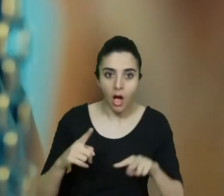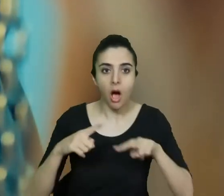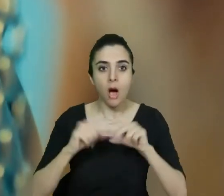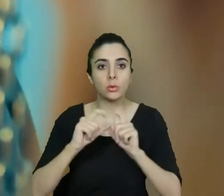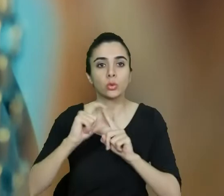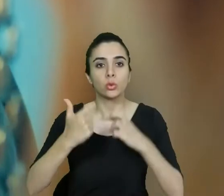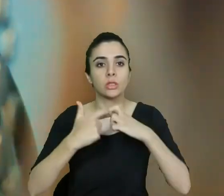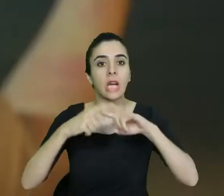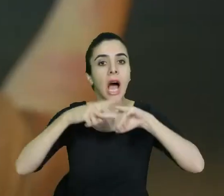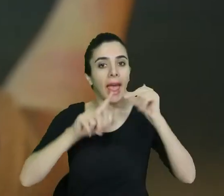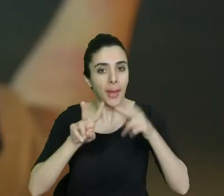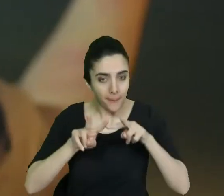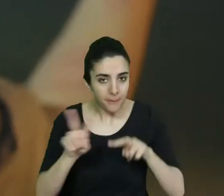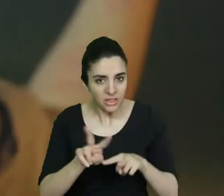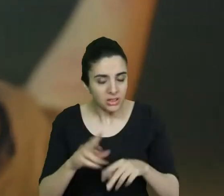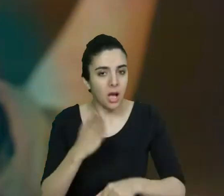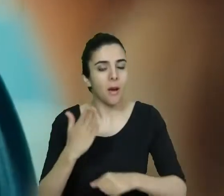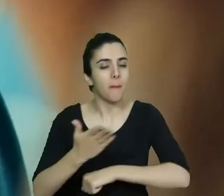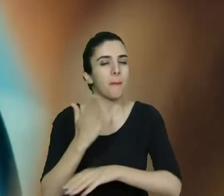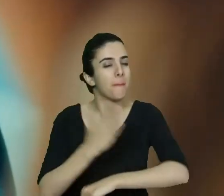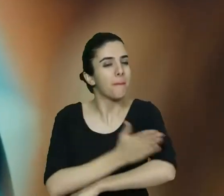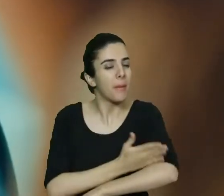Abdurrahim Karakoç'ta. Bilirim.